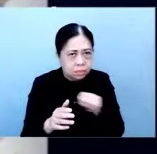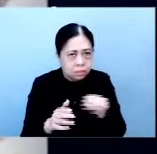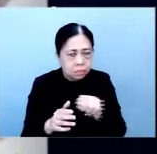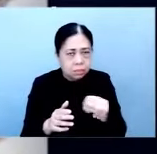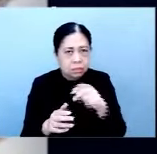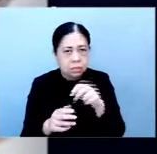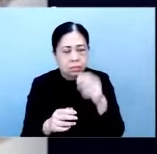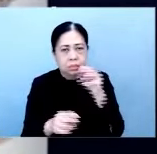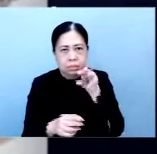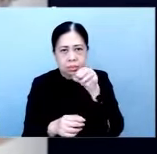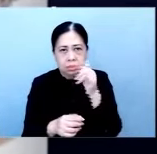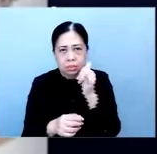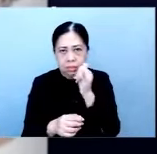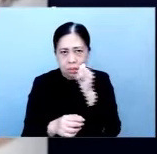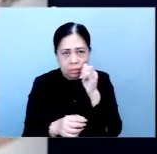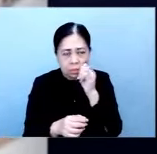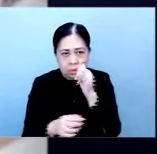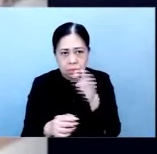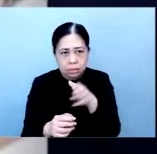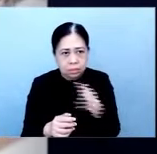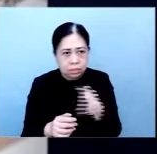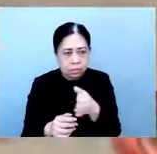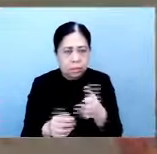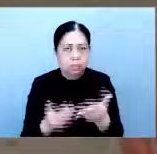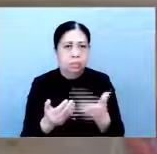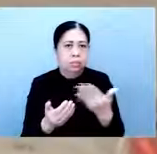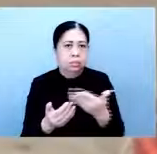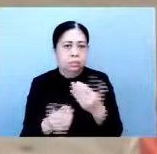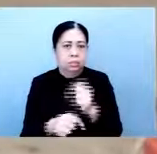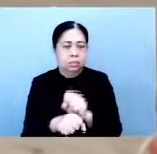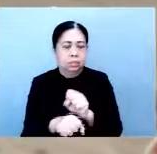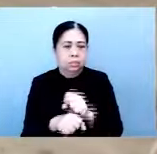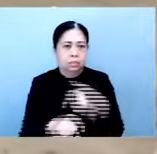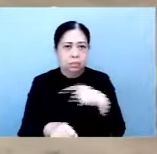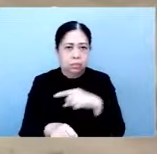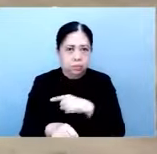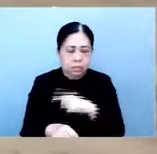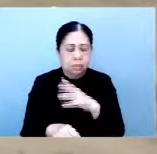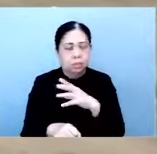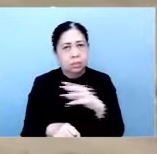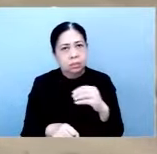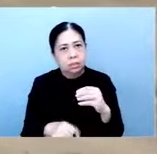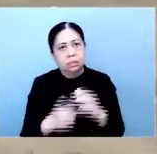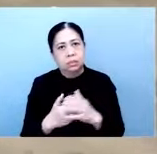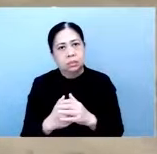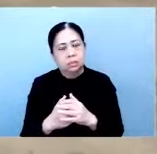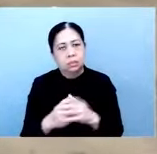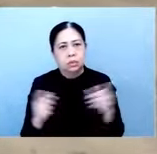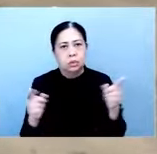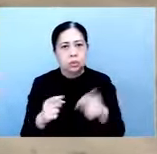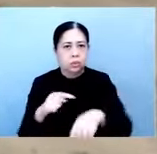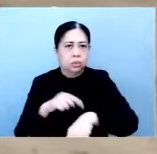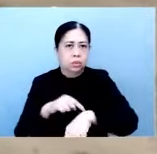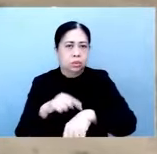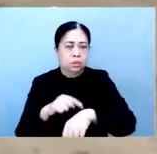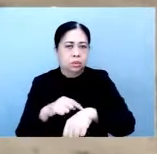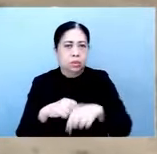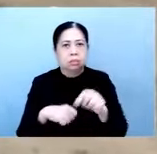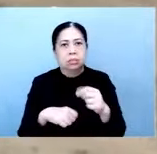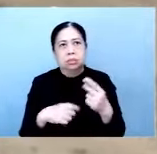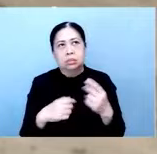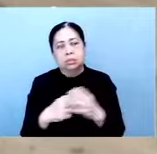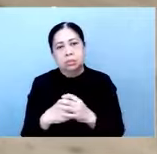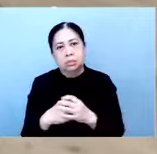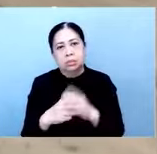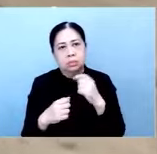guho mula sa maliliit nitong butas. Napapadali yung trabaho namin at saka nagiging maiksi yung oras na nagagamit namin